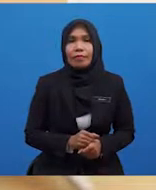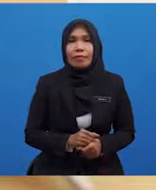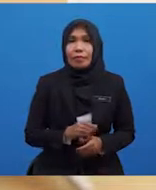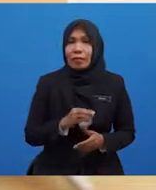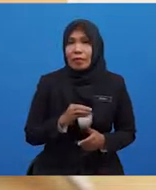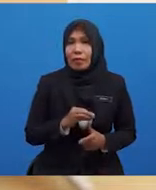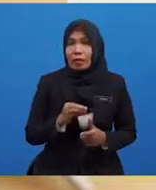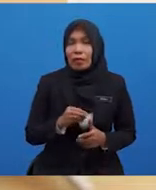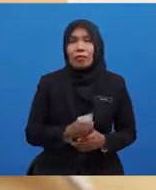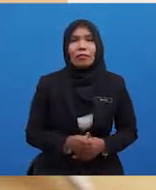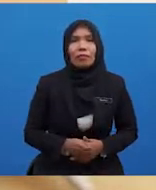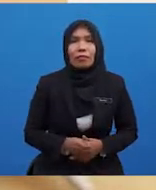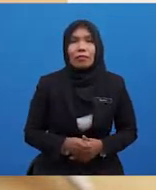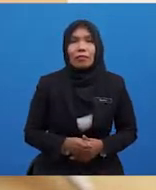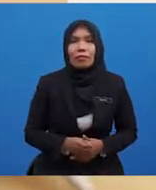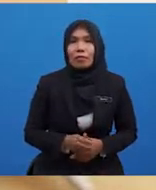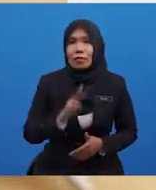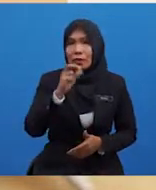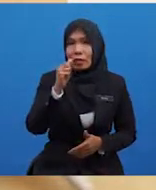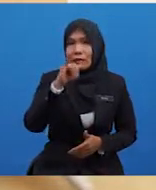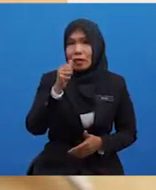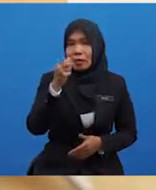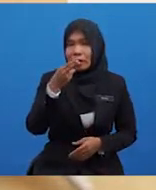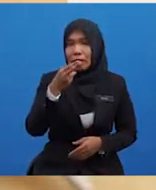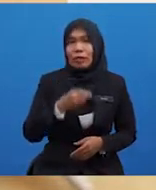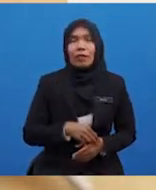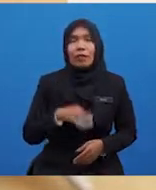menunjukkan sesuatu kumpulan maklumat.